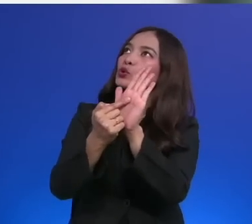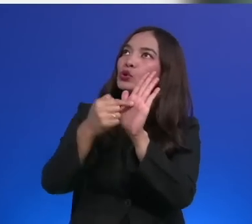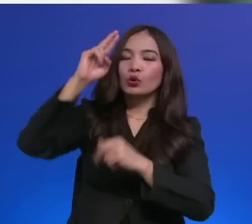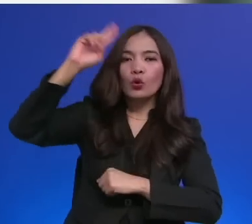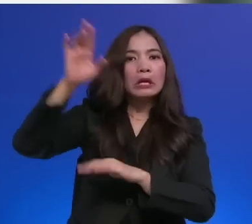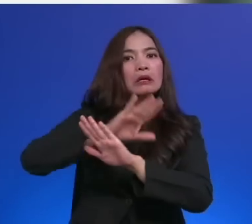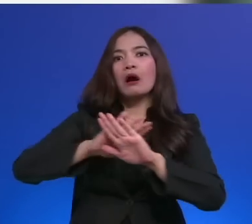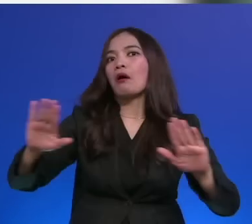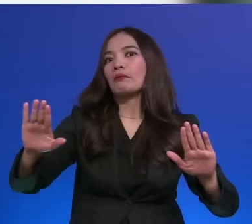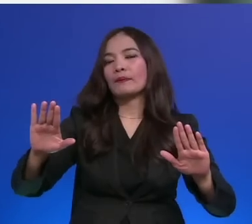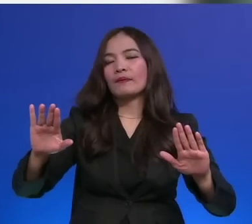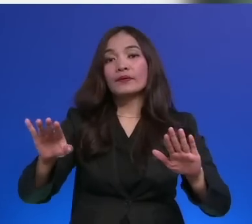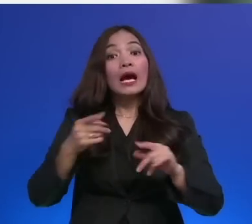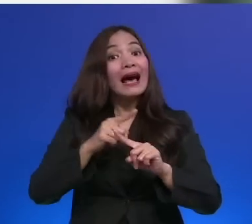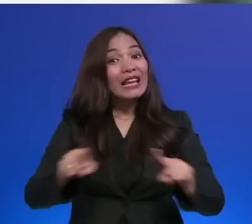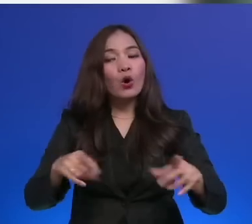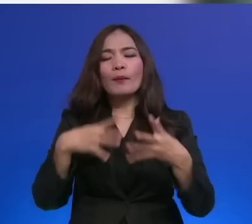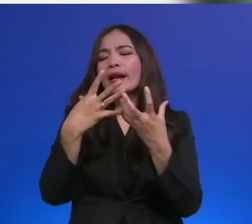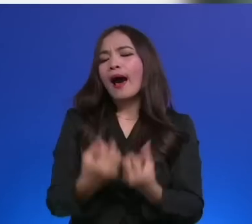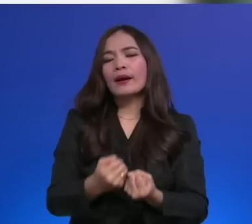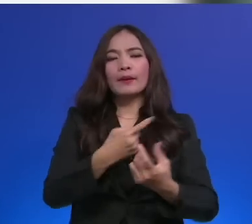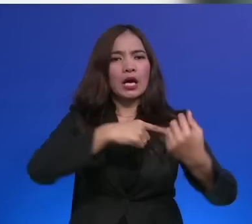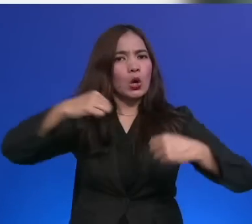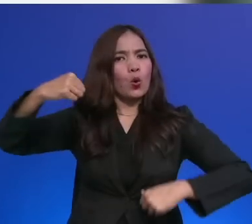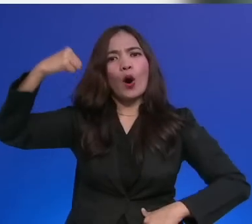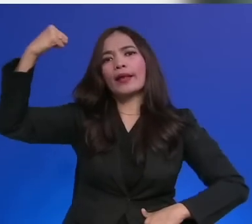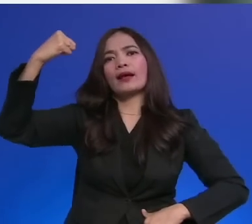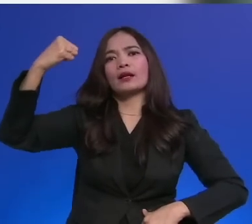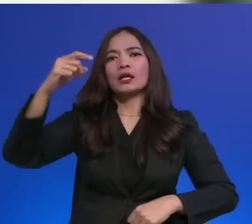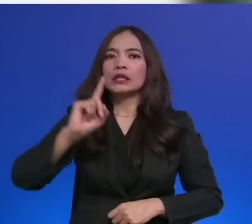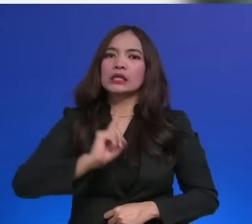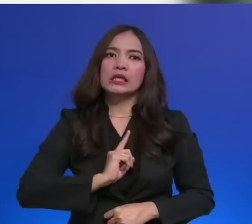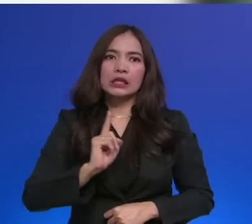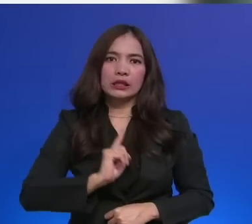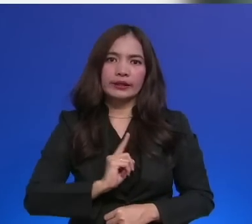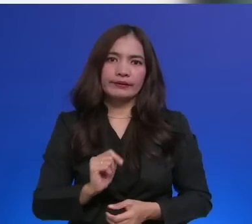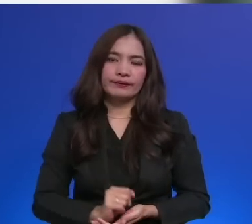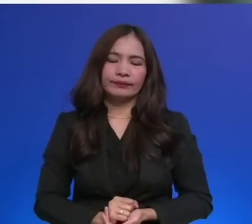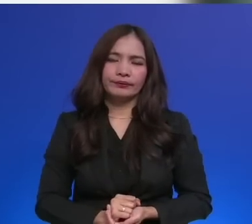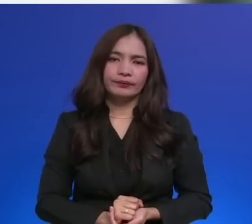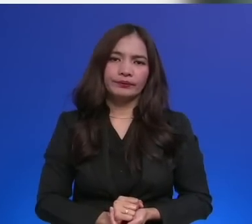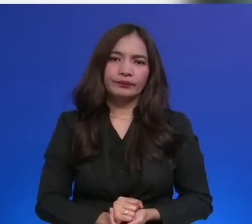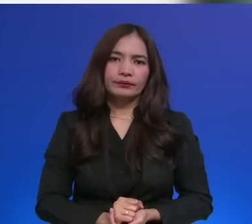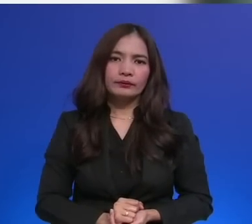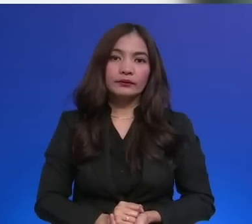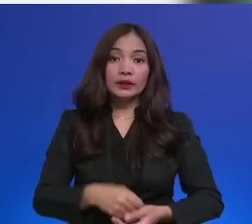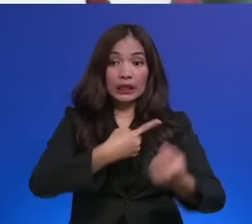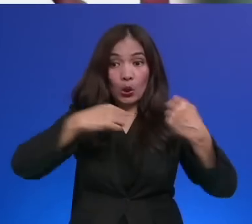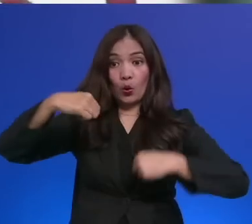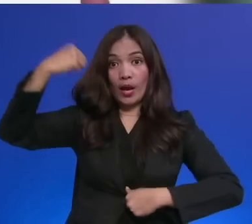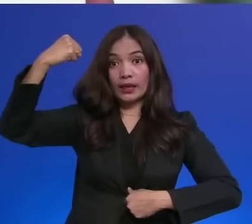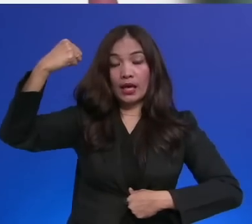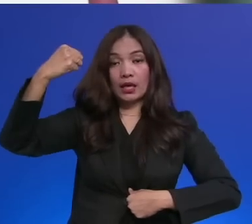Tuhan, atau mengandalkan kekuatan di luar Tuhan. Kekuatan di luar Tuhan bisa